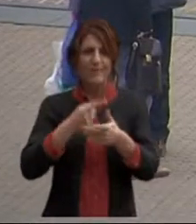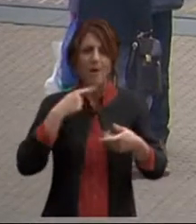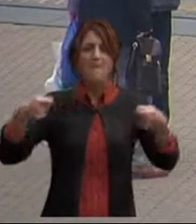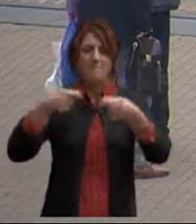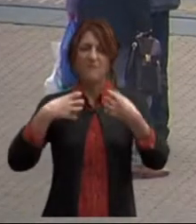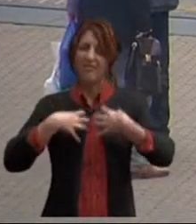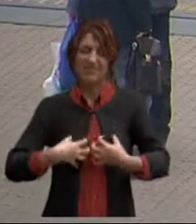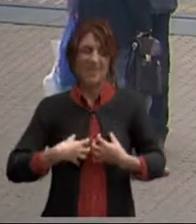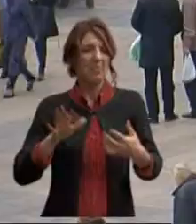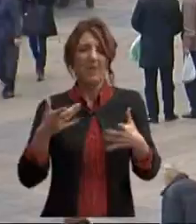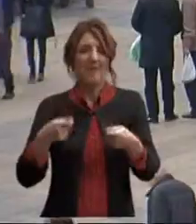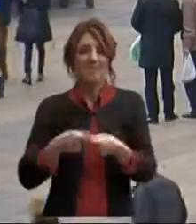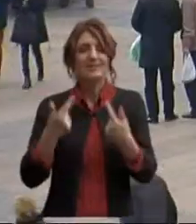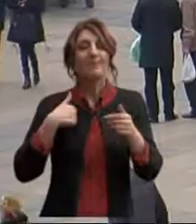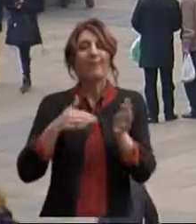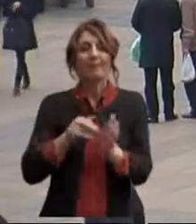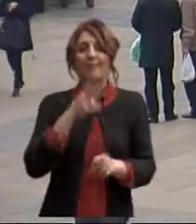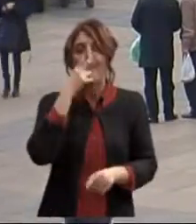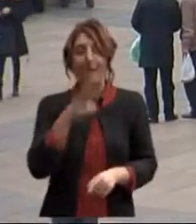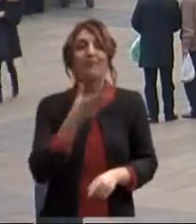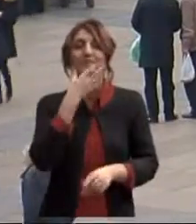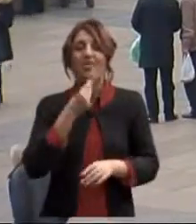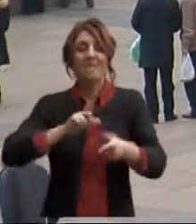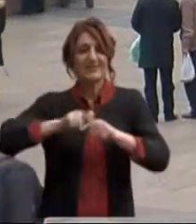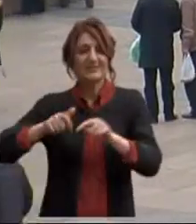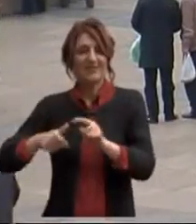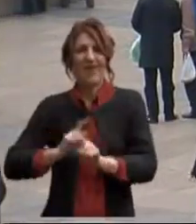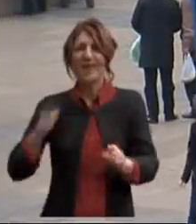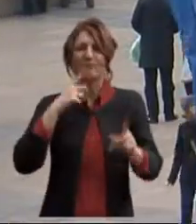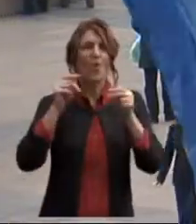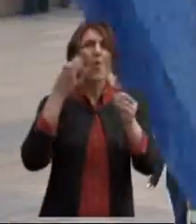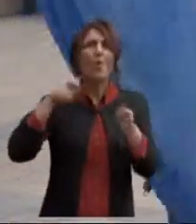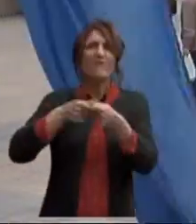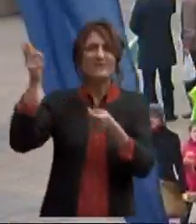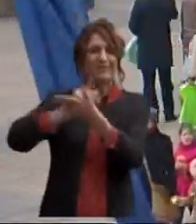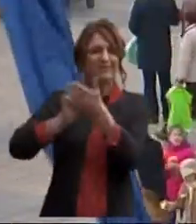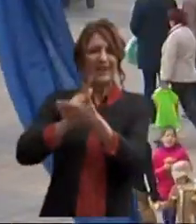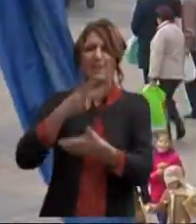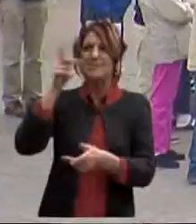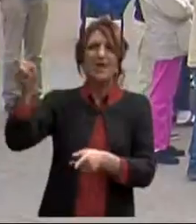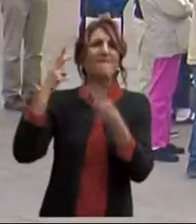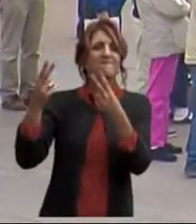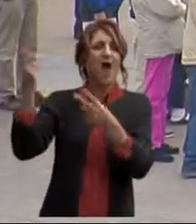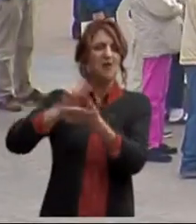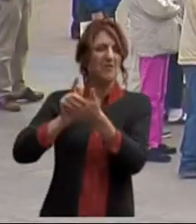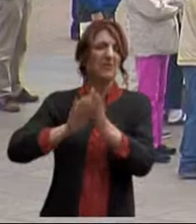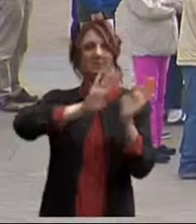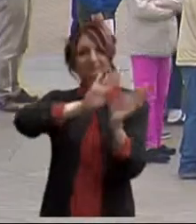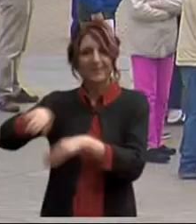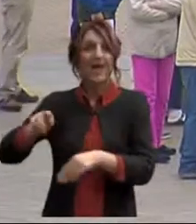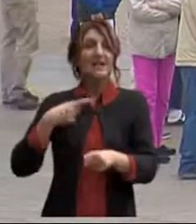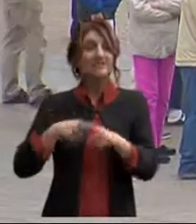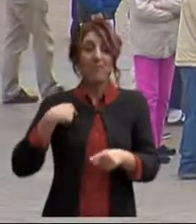mi možemo učiniti jest usredotočiti se na lijepe stvari, ne pričati o vremenu i ne davati mu važnost, jer i onako na